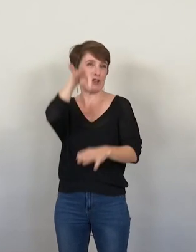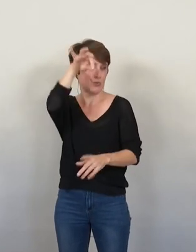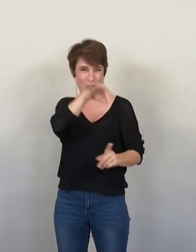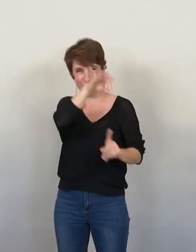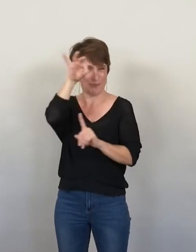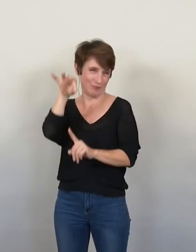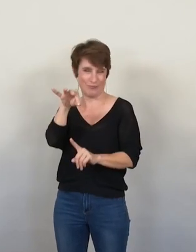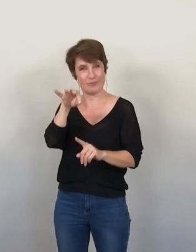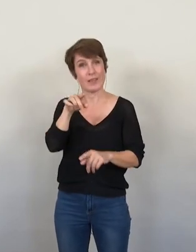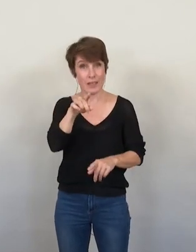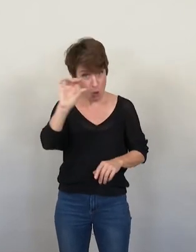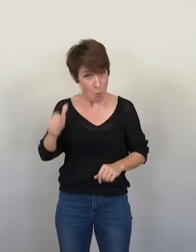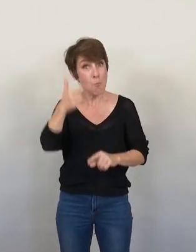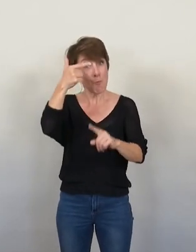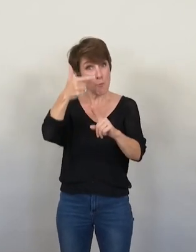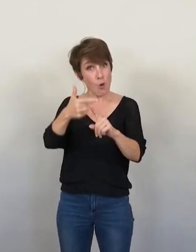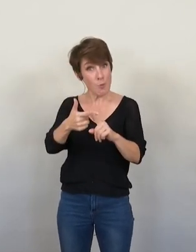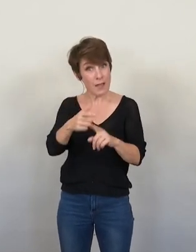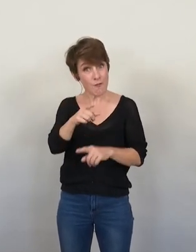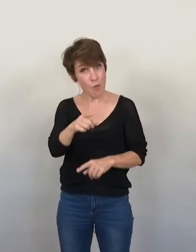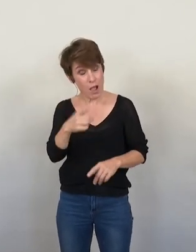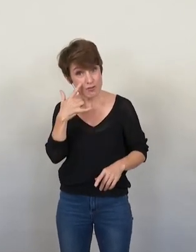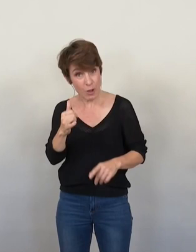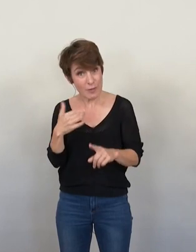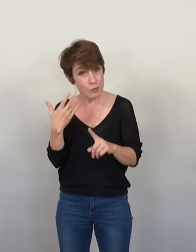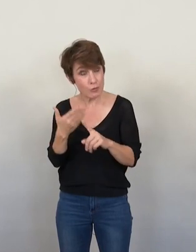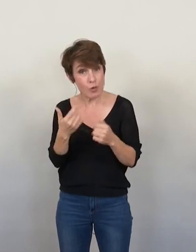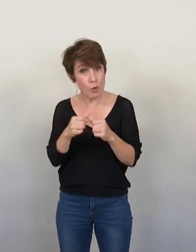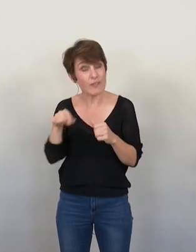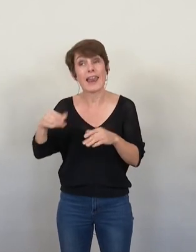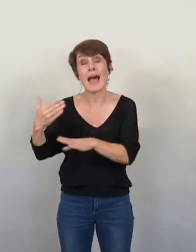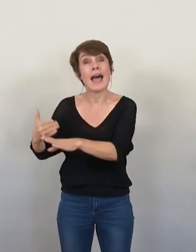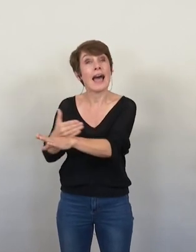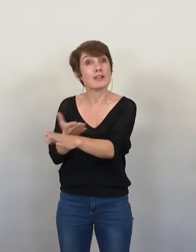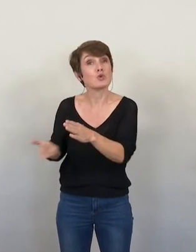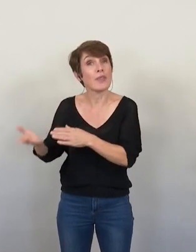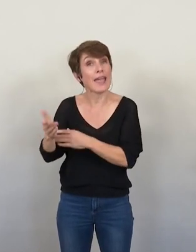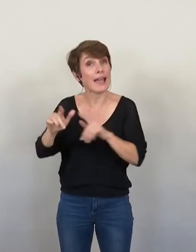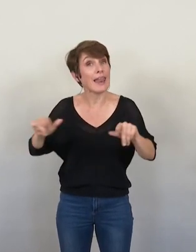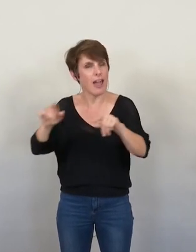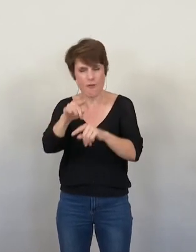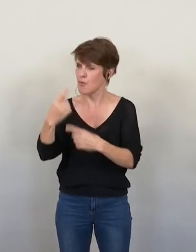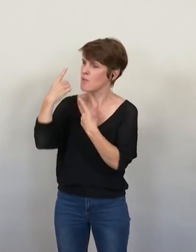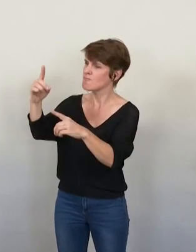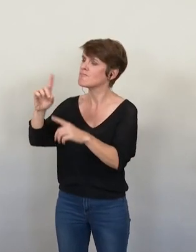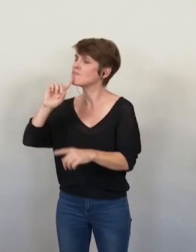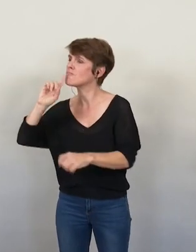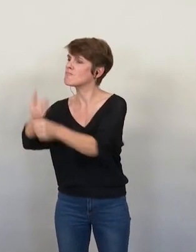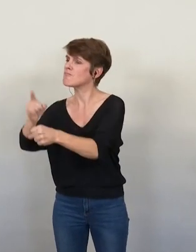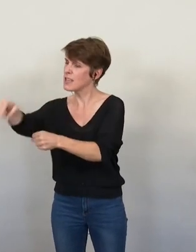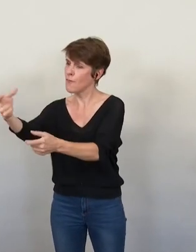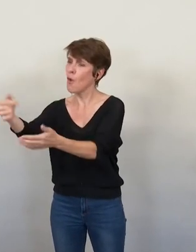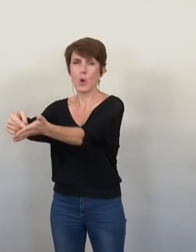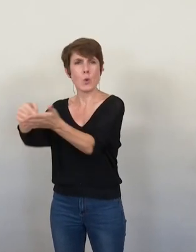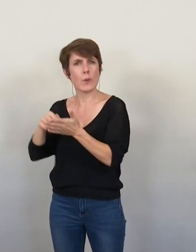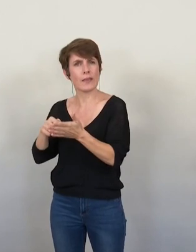l'histoire de Grenoble habitat une rétribution des actionnaires oui je le redis encore vous avez exigé la run la